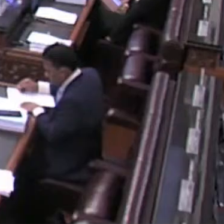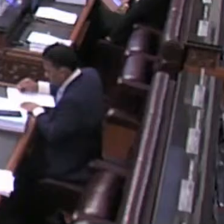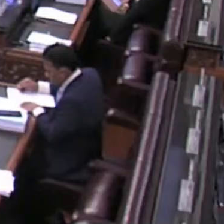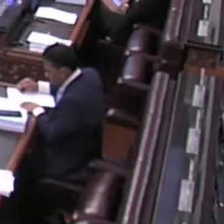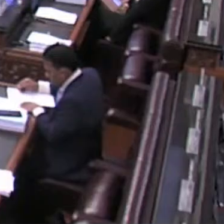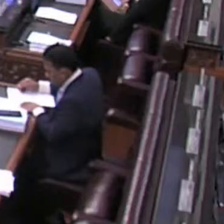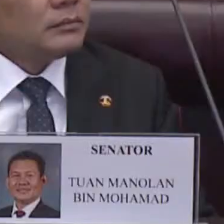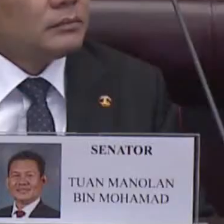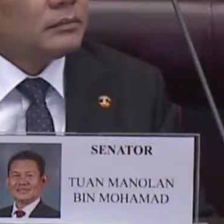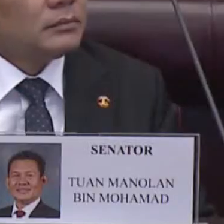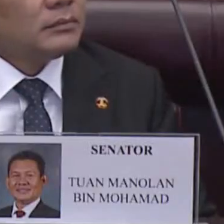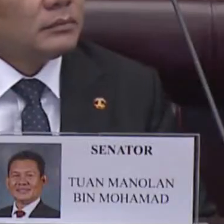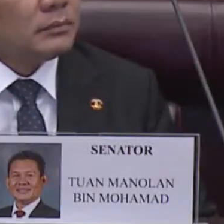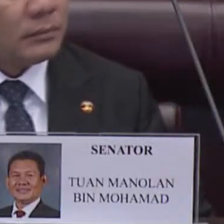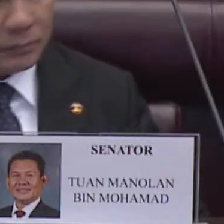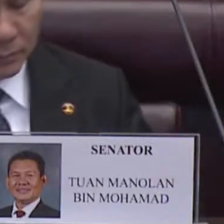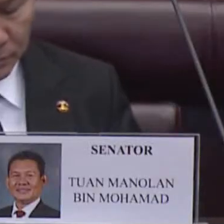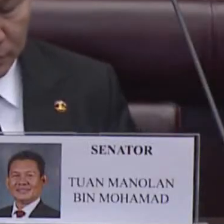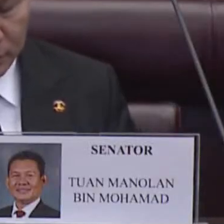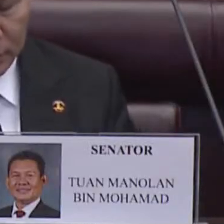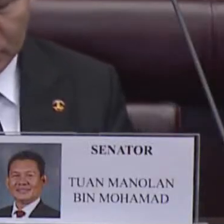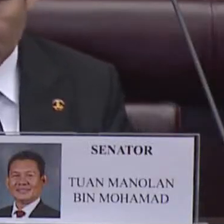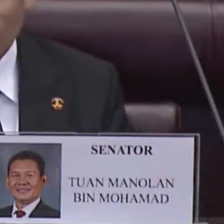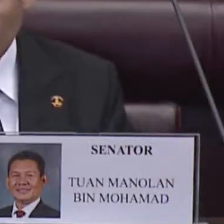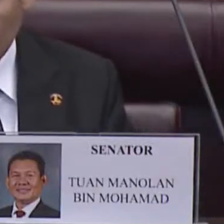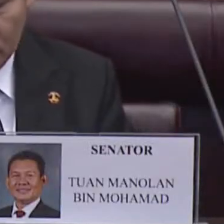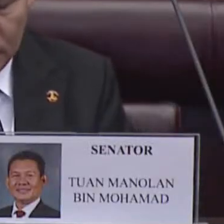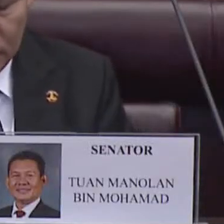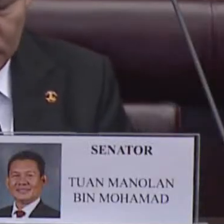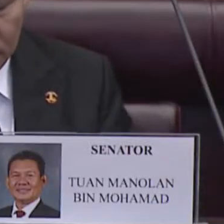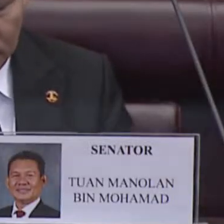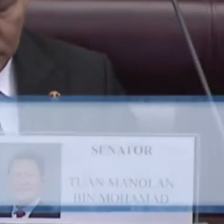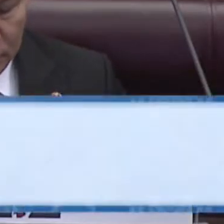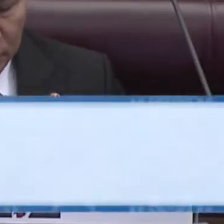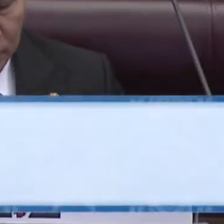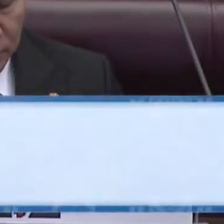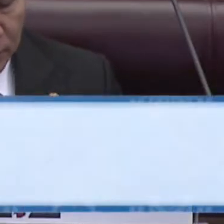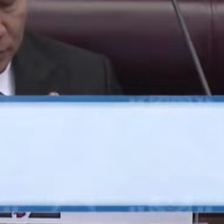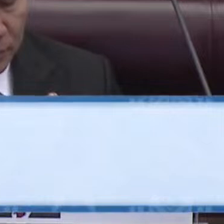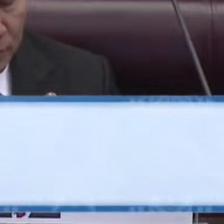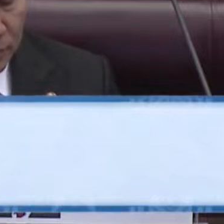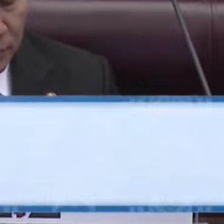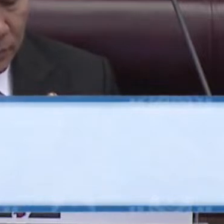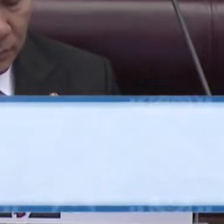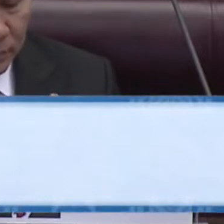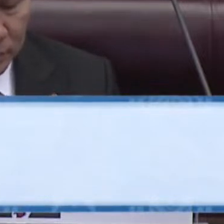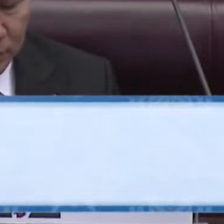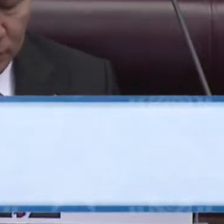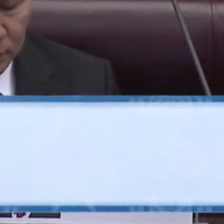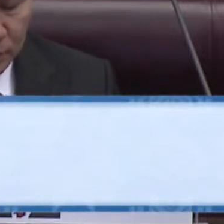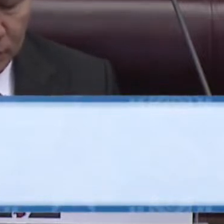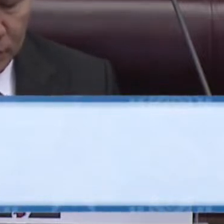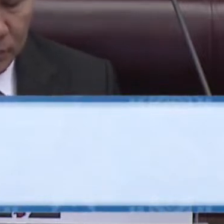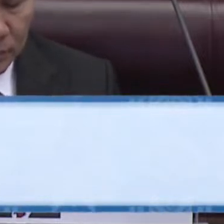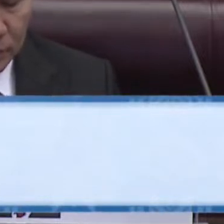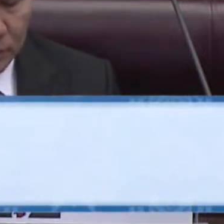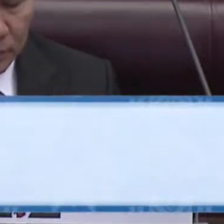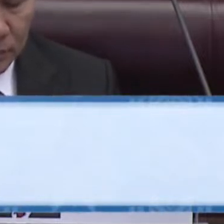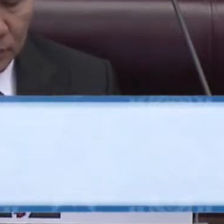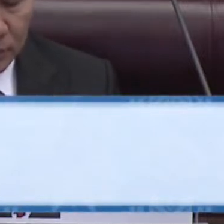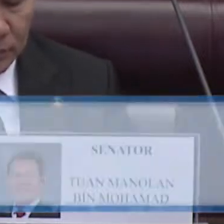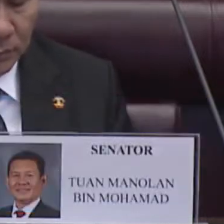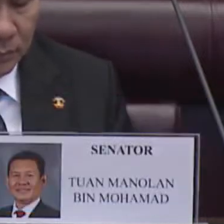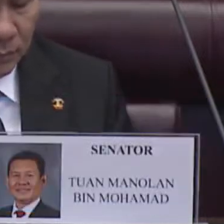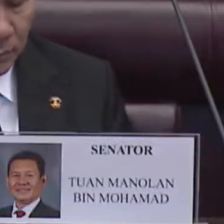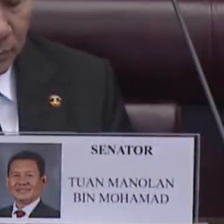melakukan bunuh diri adalah pada hemat saya adalah pengikhtirafan bahwa percobaan